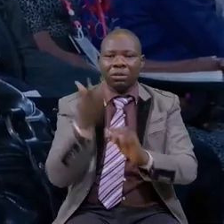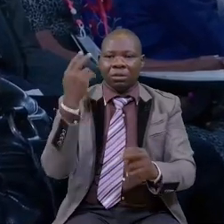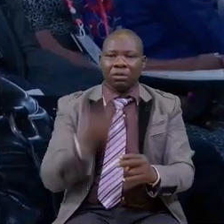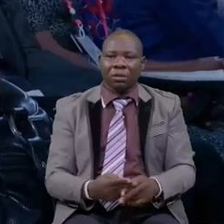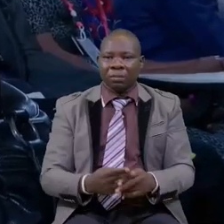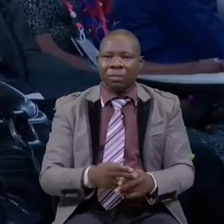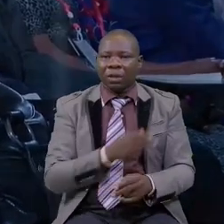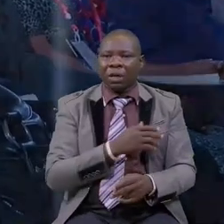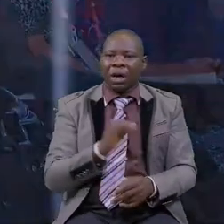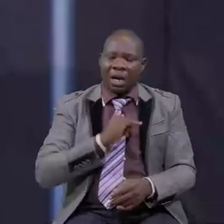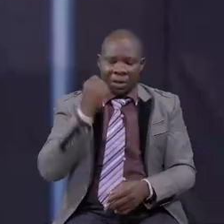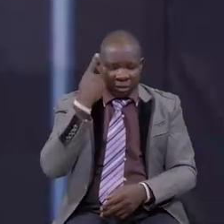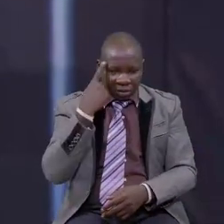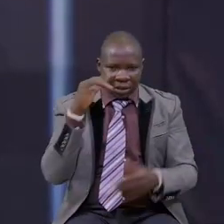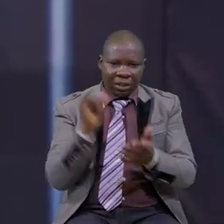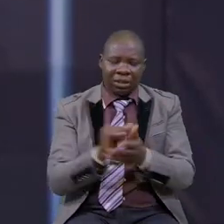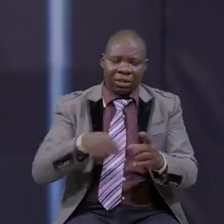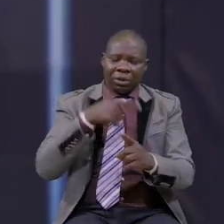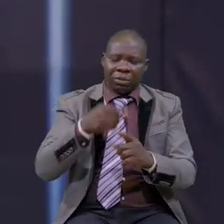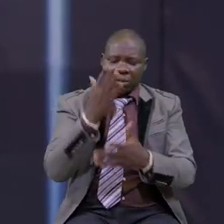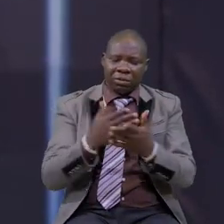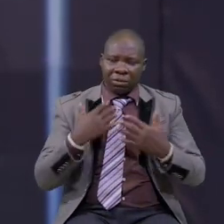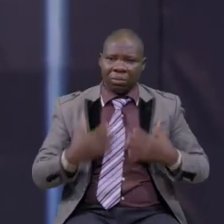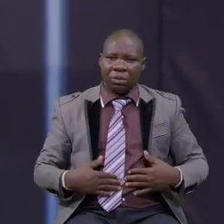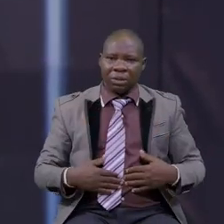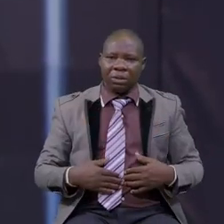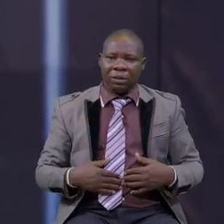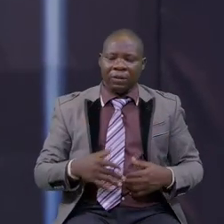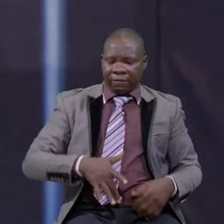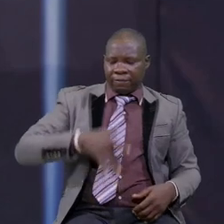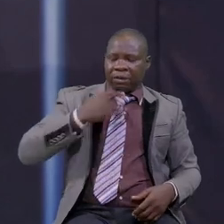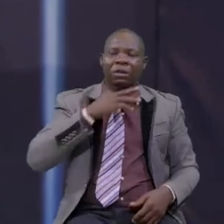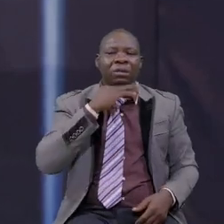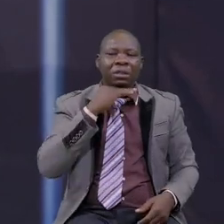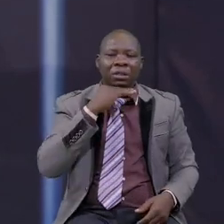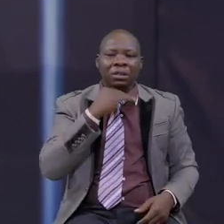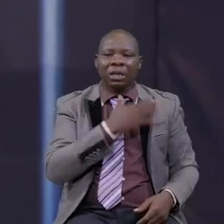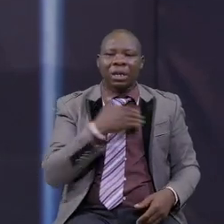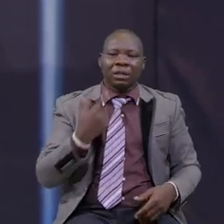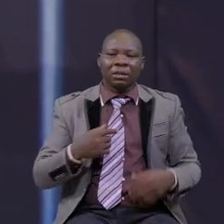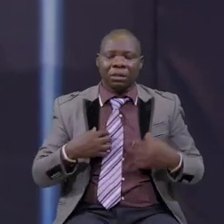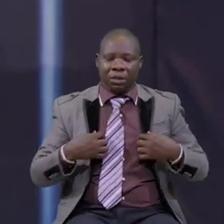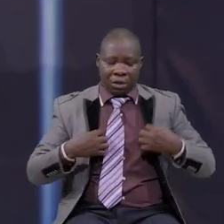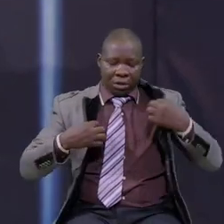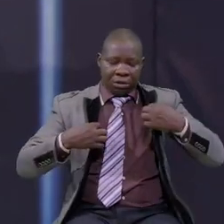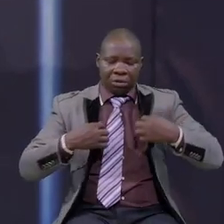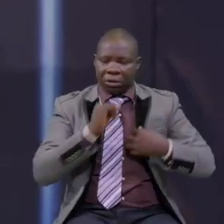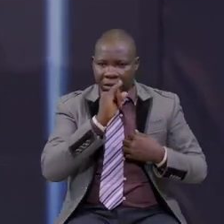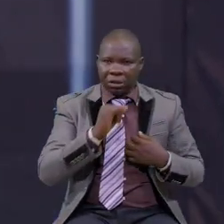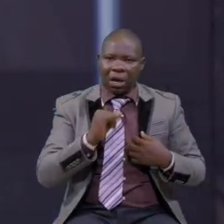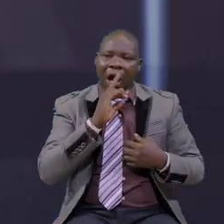J'ai découvert que lorsque quelqu'un se sent sale et l'habit qu'il